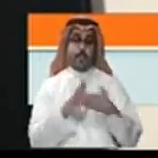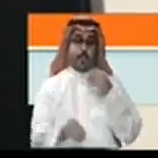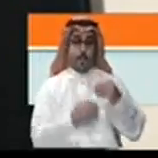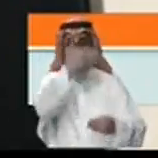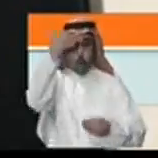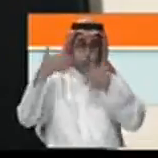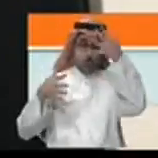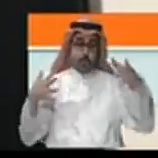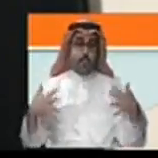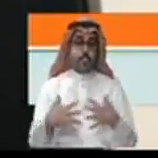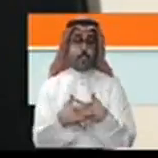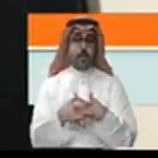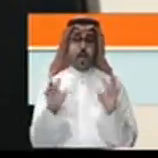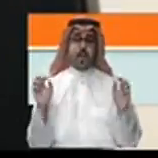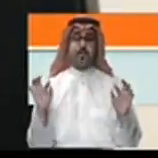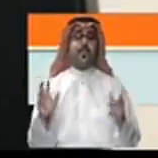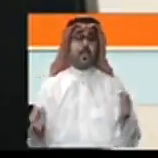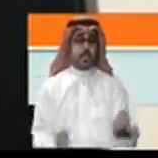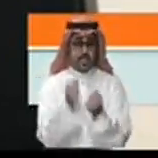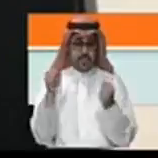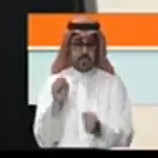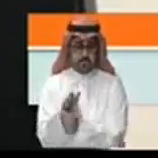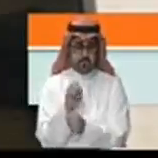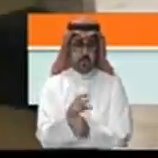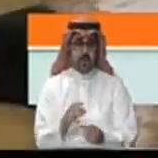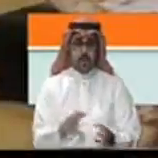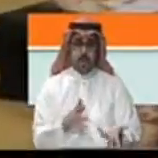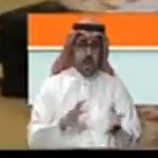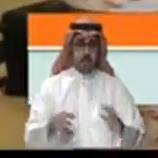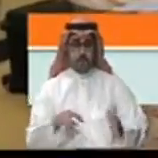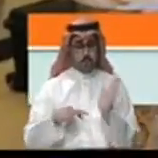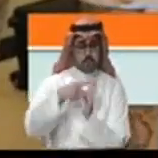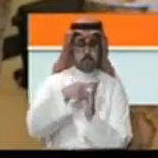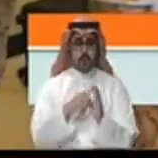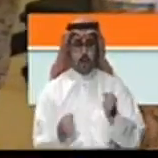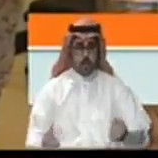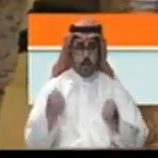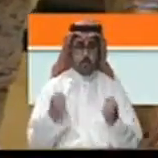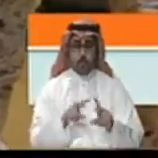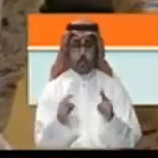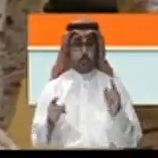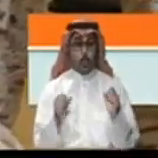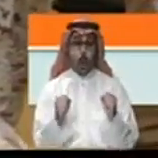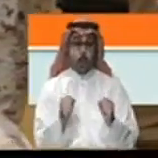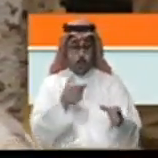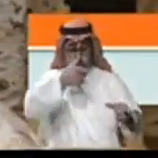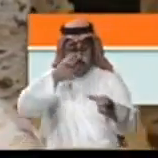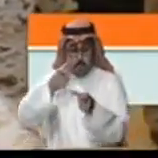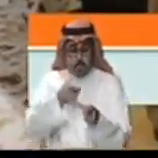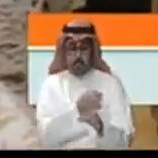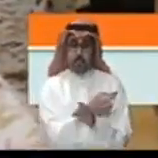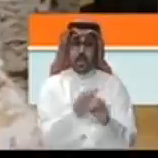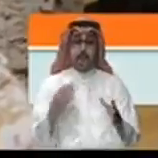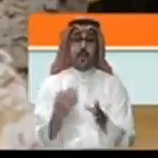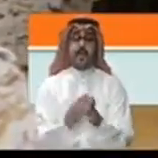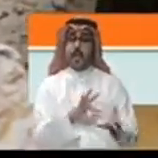والاستقرار بالمنطقة. كما تضمنت الأنشطة التدريبية تنفيذ تمارين مراكز القيادة في ألوية المدفعية